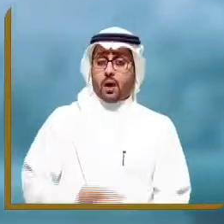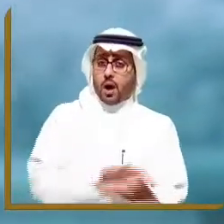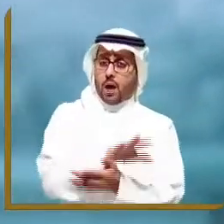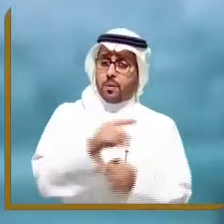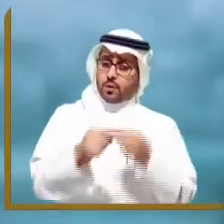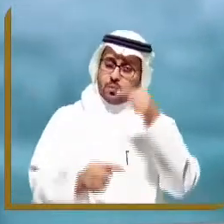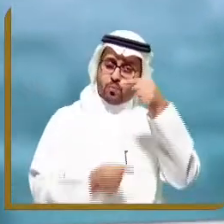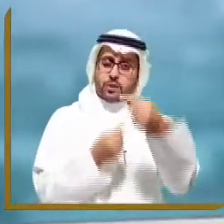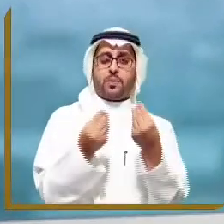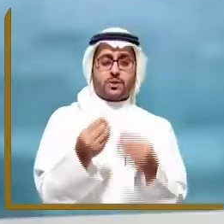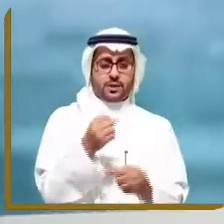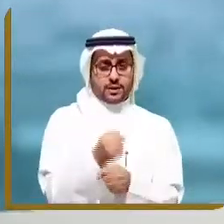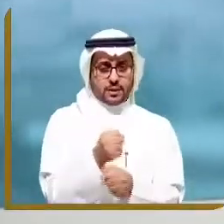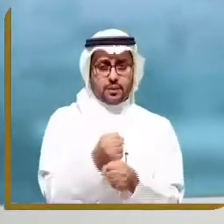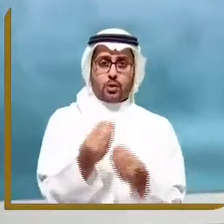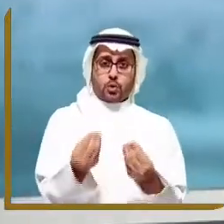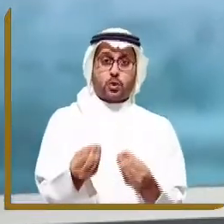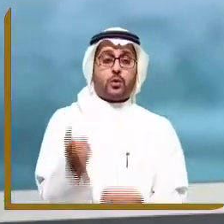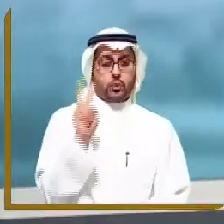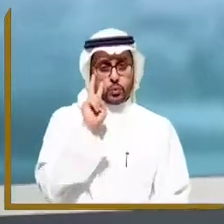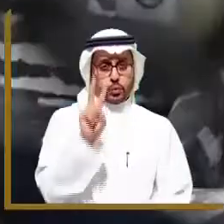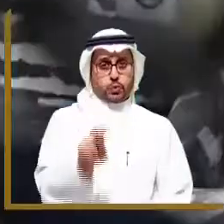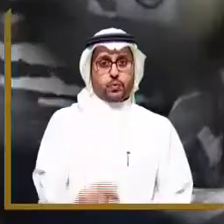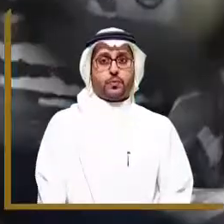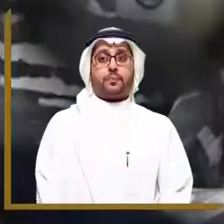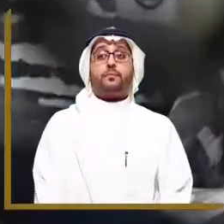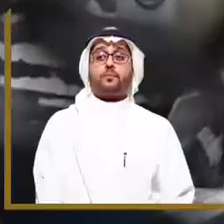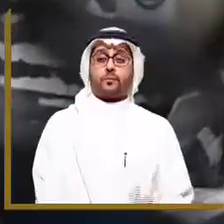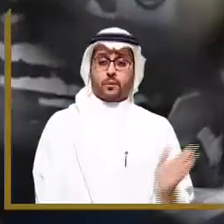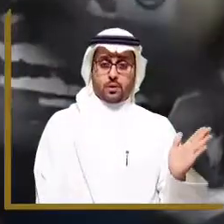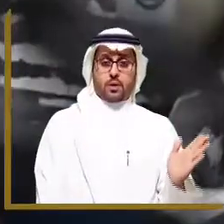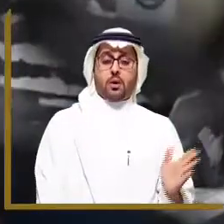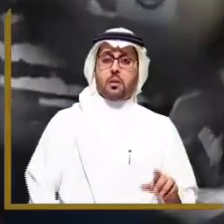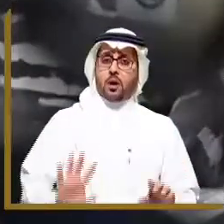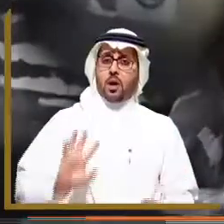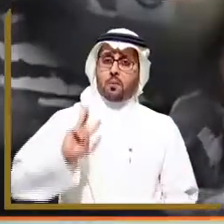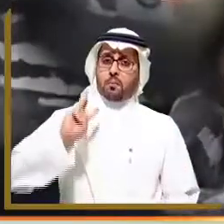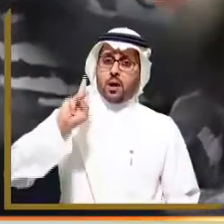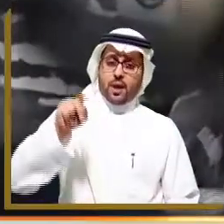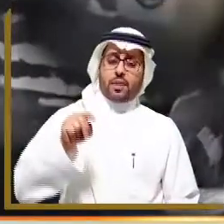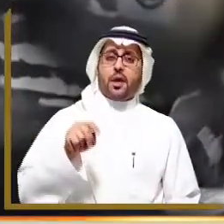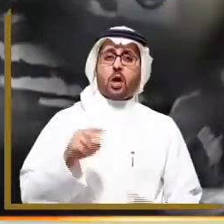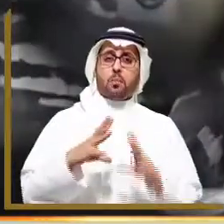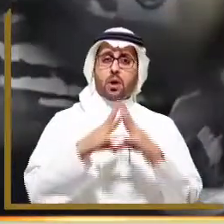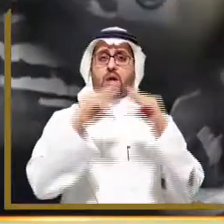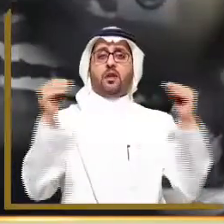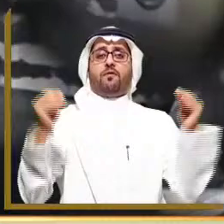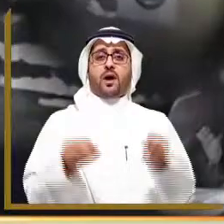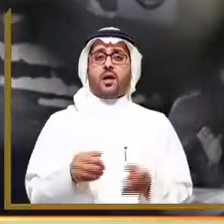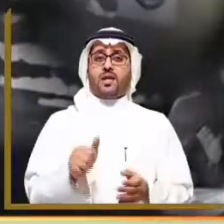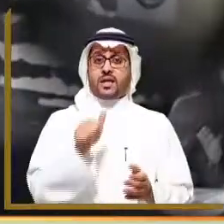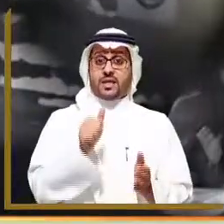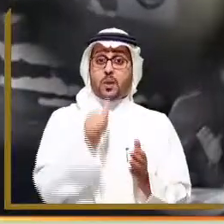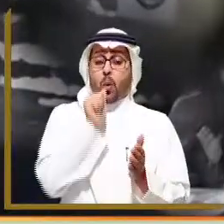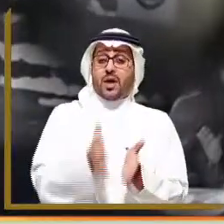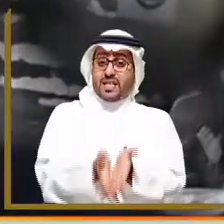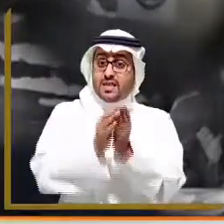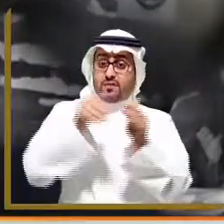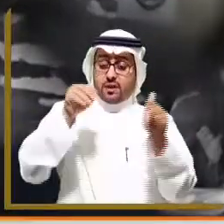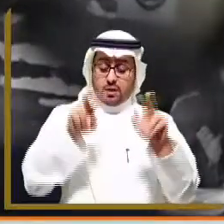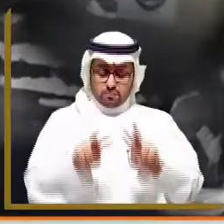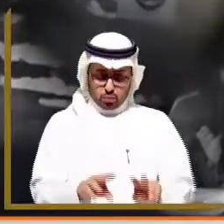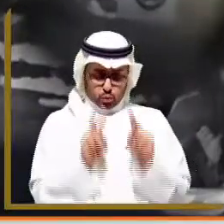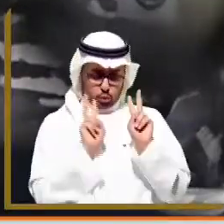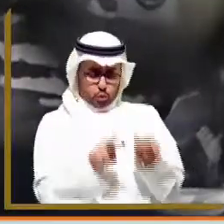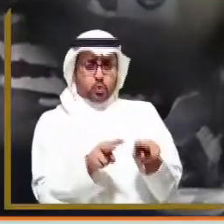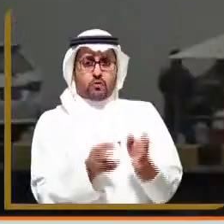نشرتنا مستمرة من قناة السعودية، فيها أيضا: بعد 3 أيام من اختفائها، السلطات الإندونيسية تعلن